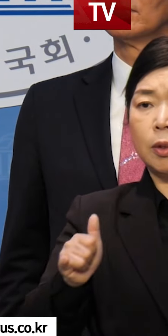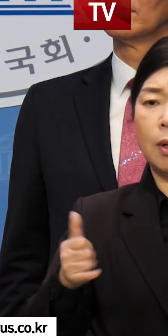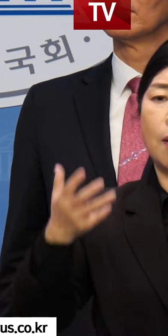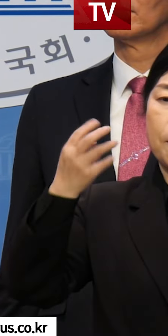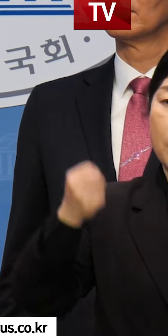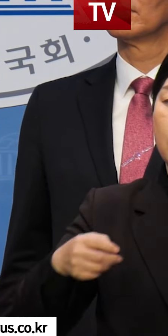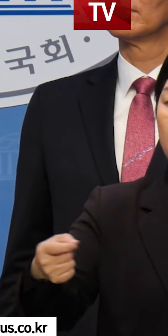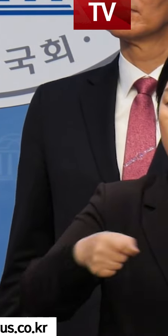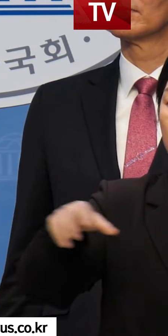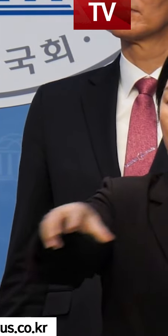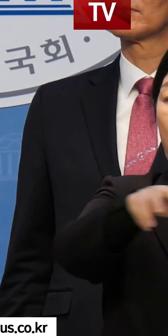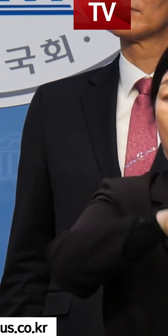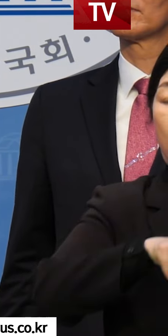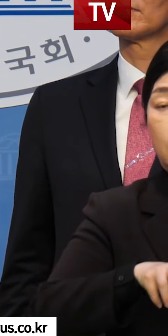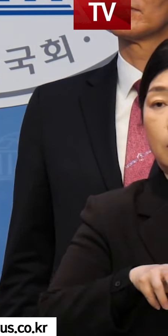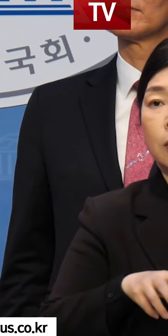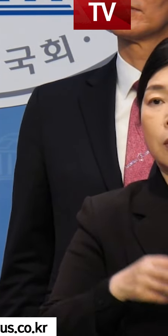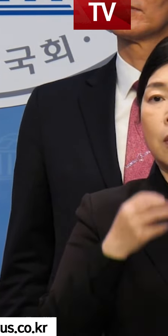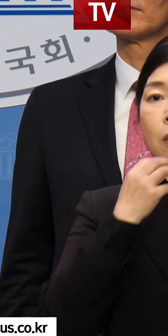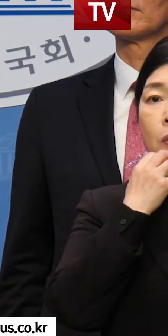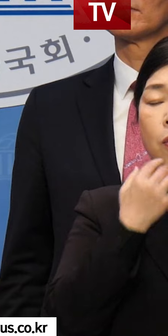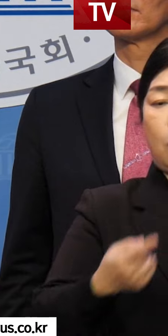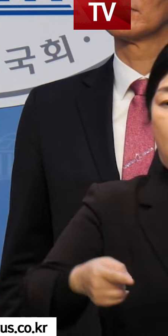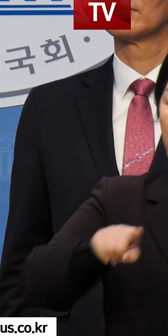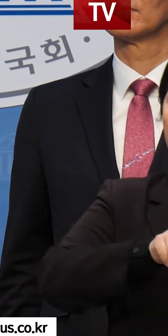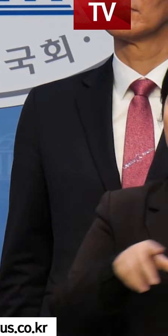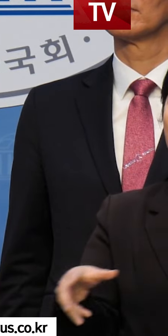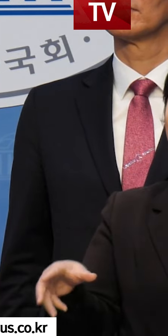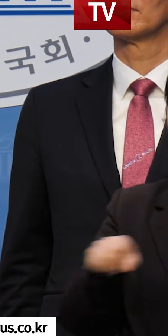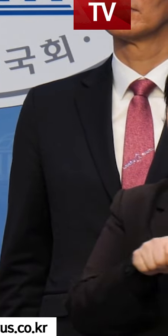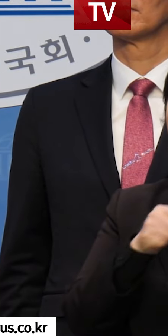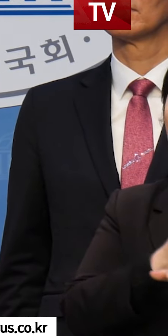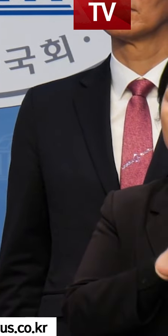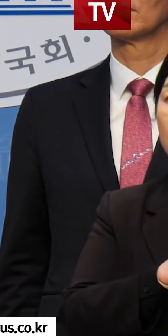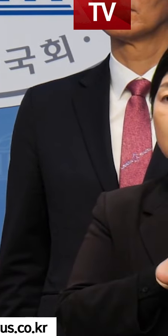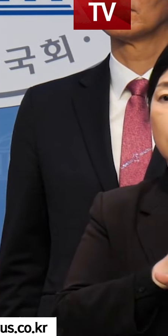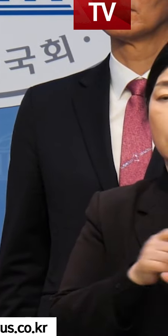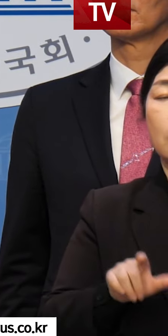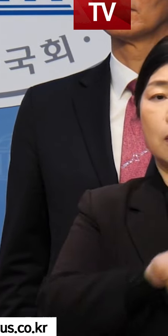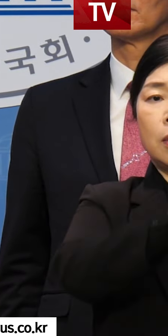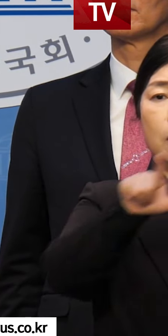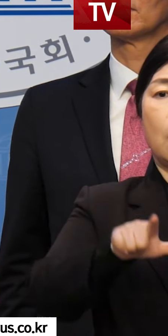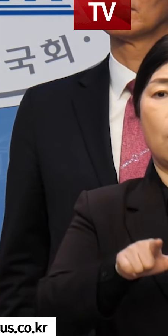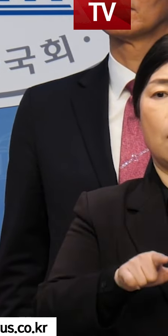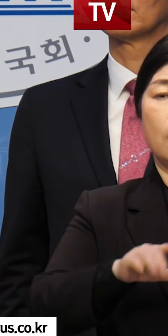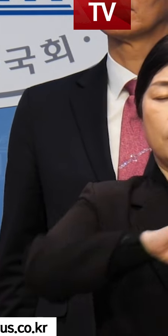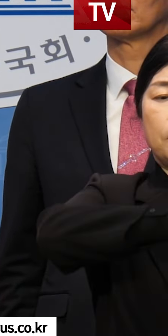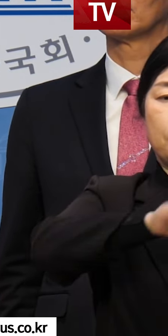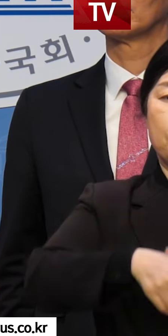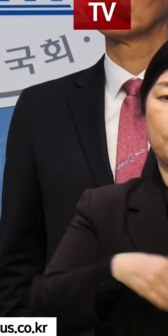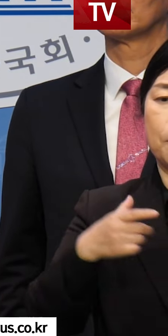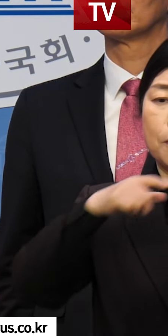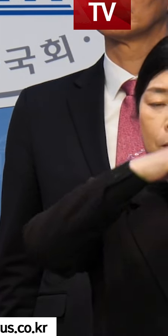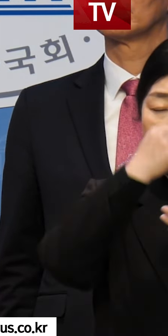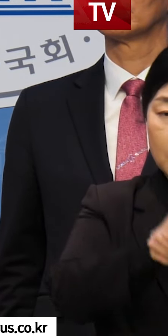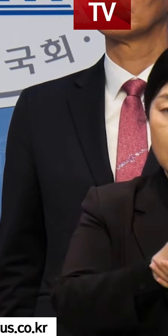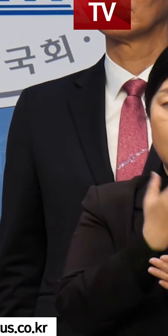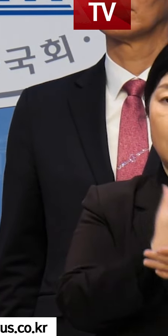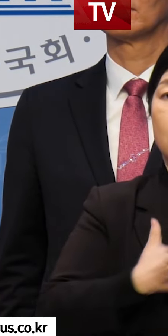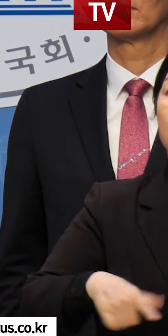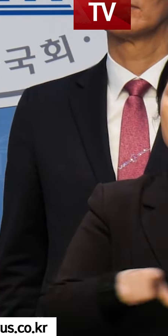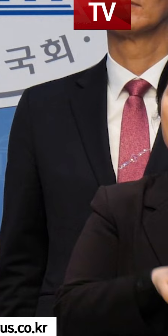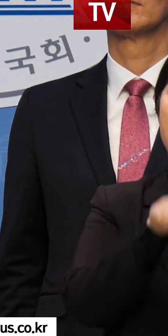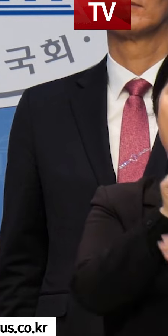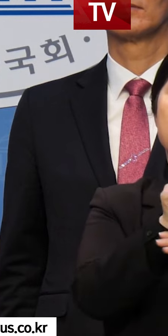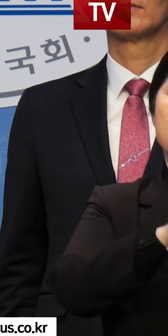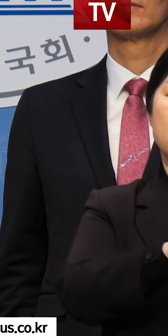많은 근접 지역은 서울로 편입시켜 생활 권역에 적합하도록 행정 체계를